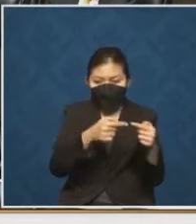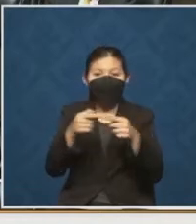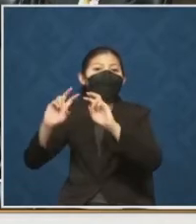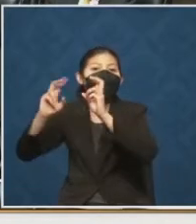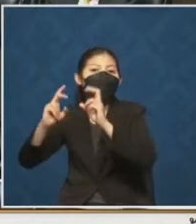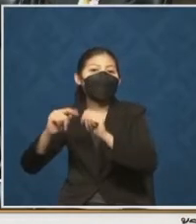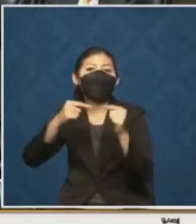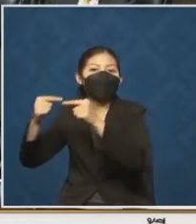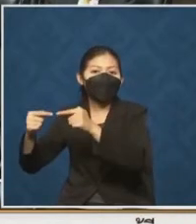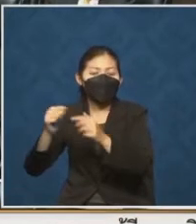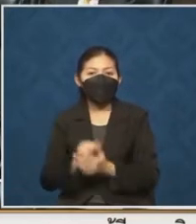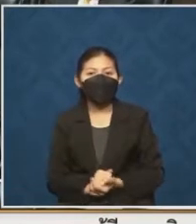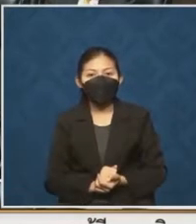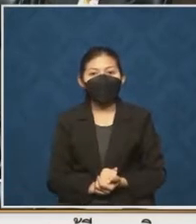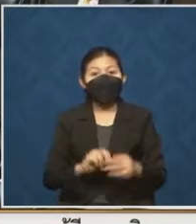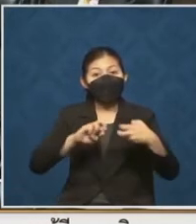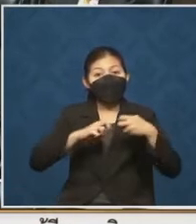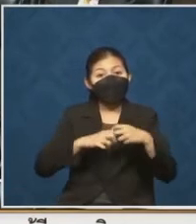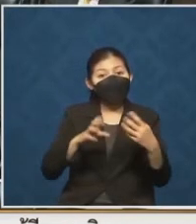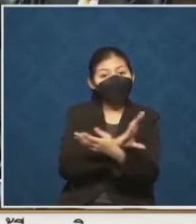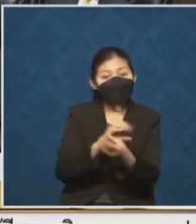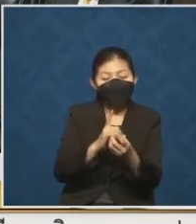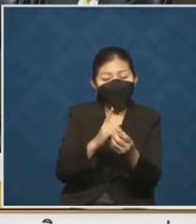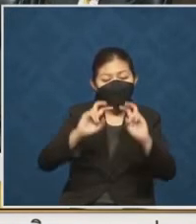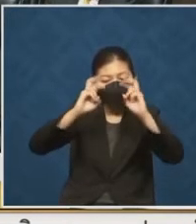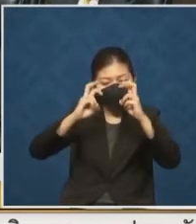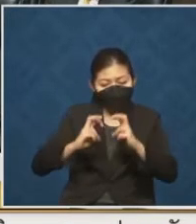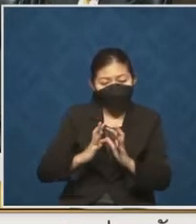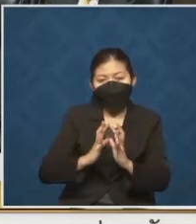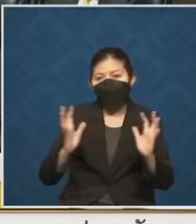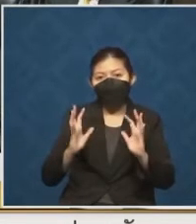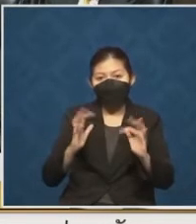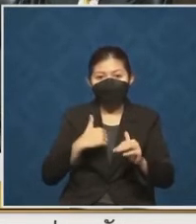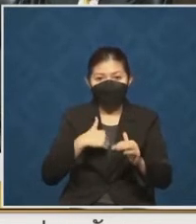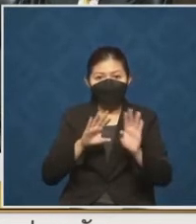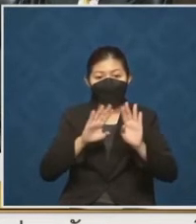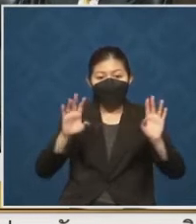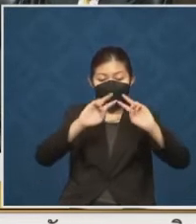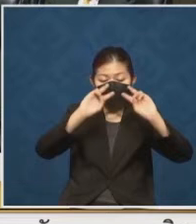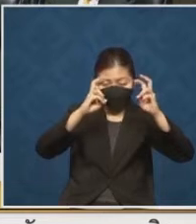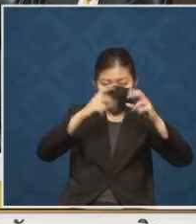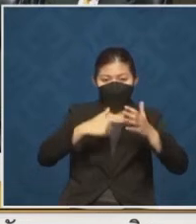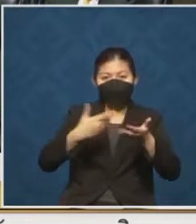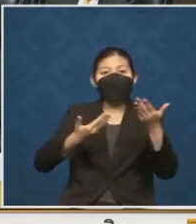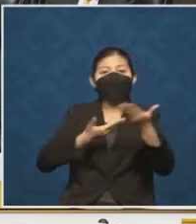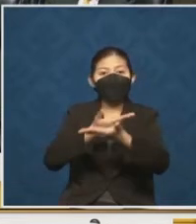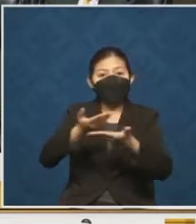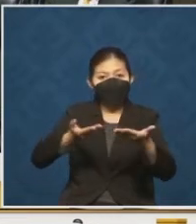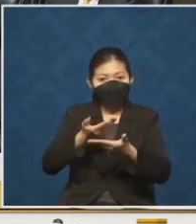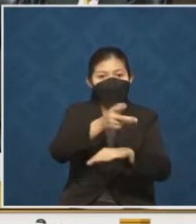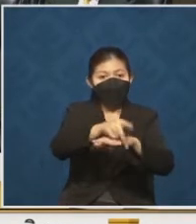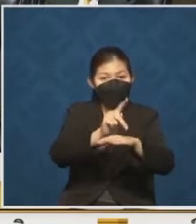มีชีวิตความมาอยู่ยุ่งยากซับซ้อนอ่าจนก่อให้เกิดปัญหาสังคมตามมานั่นคือประเด็นที่เราจะอธิบาย